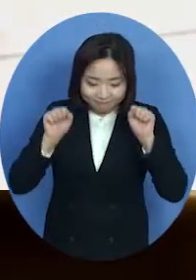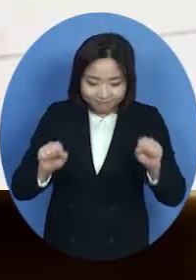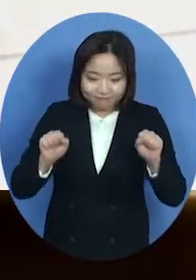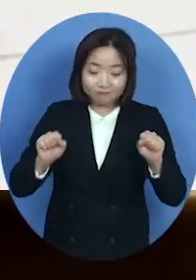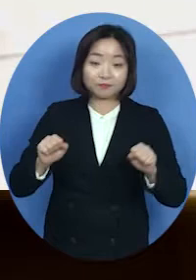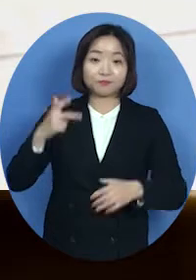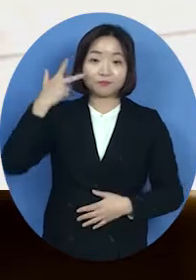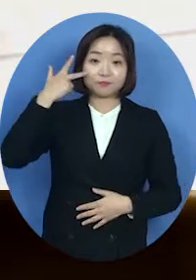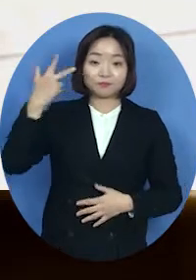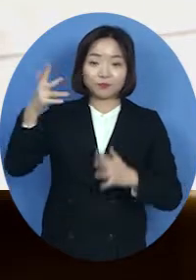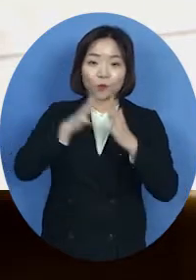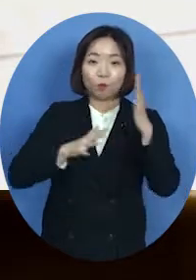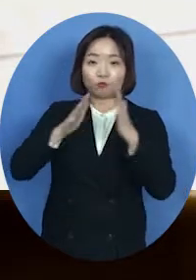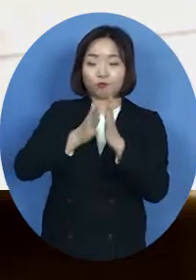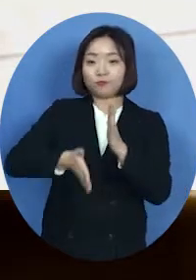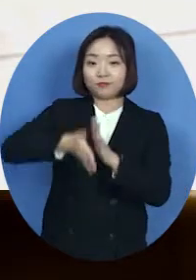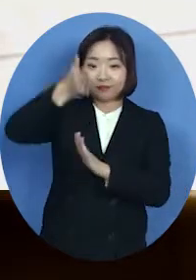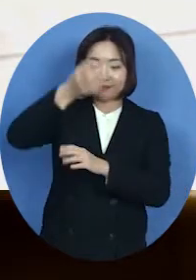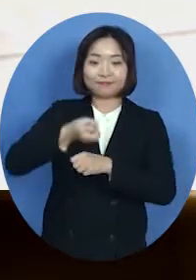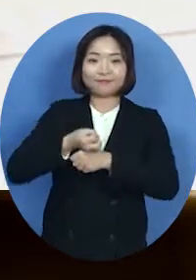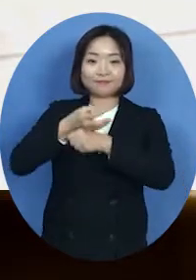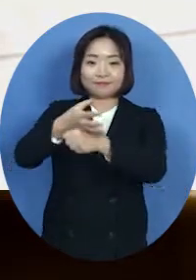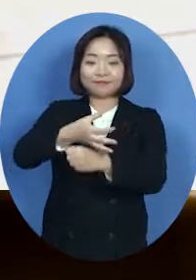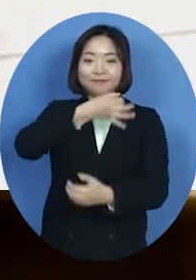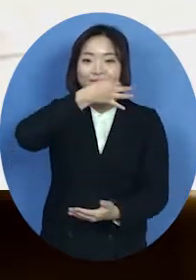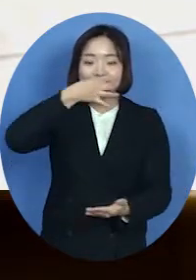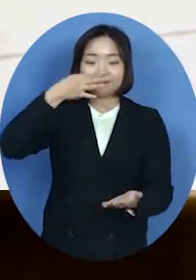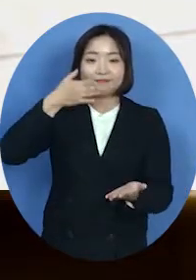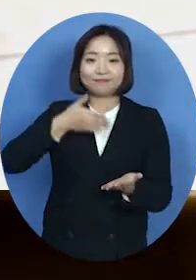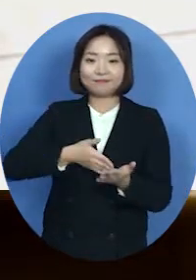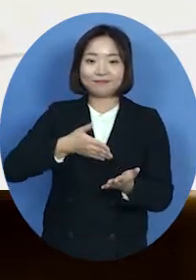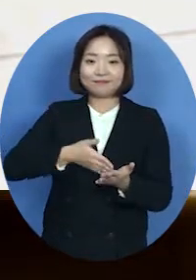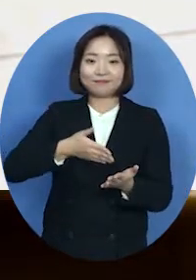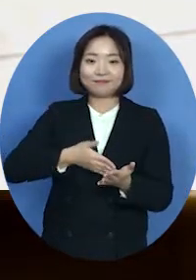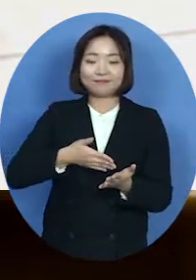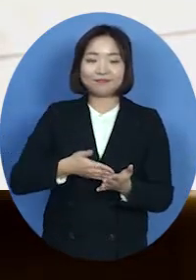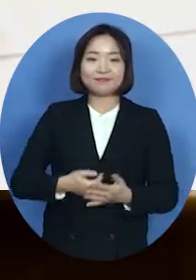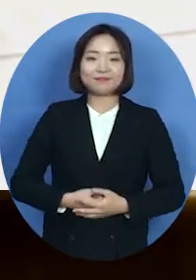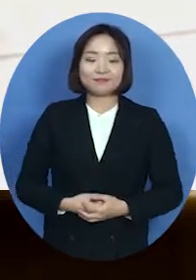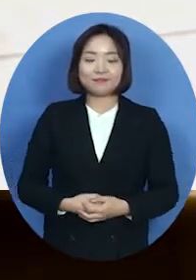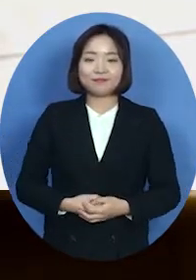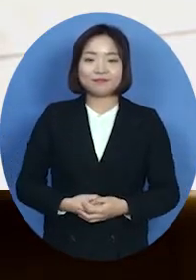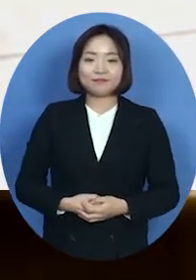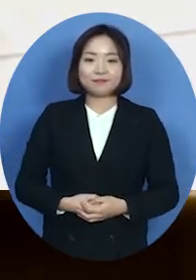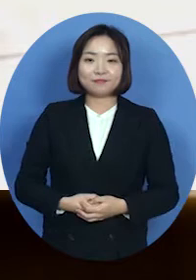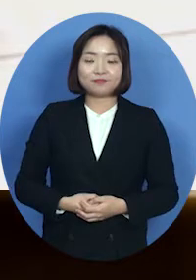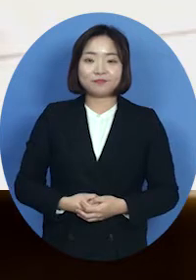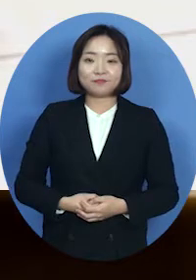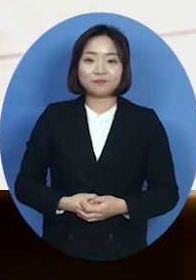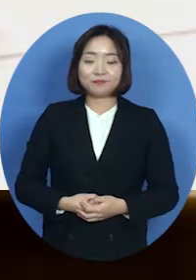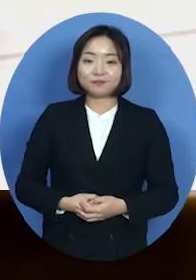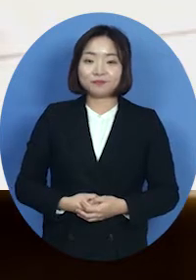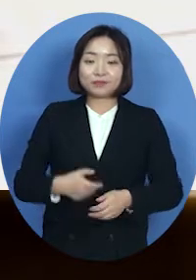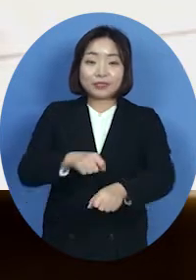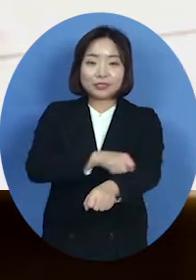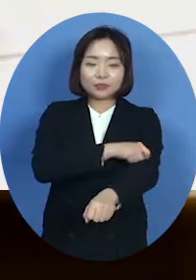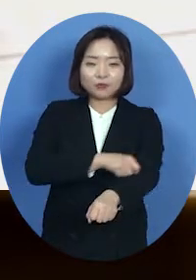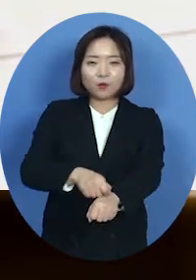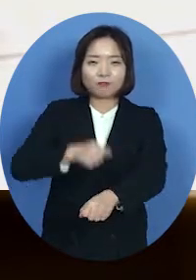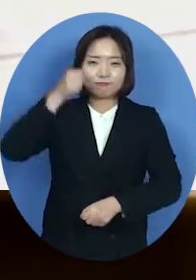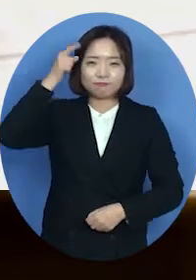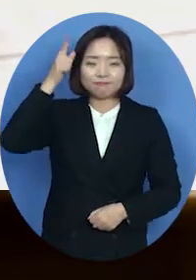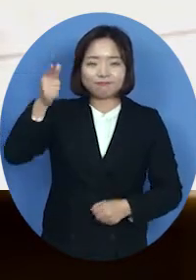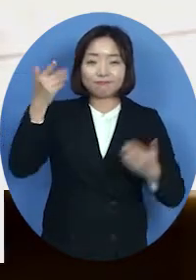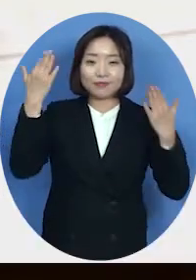시청자 여러분 안녕하십니까 한 주간의 공주 소식을 전해드리는 흥미진진 공조 세정 좋습니다 공주시가